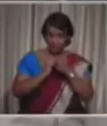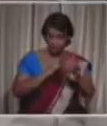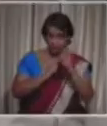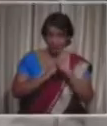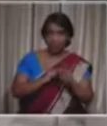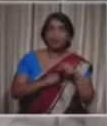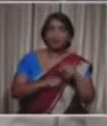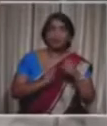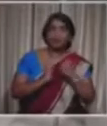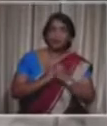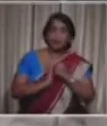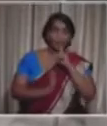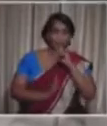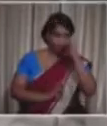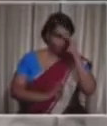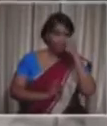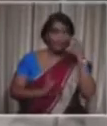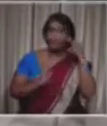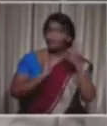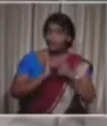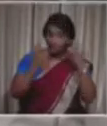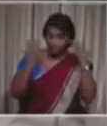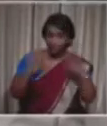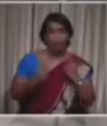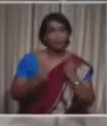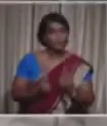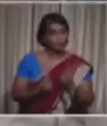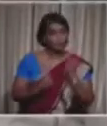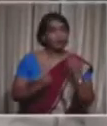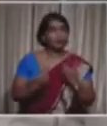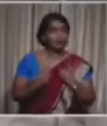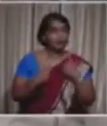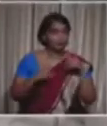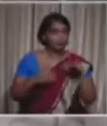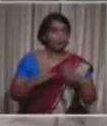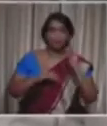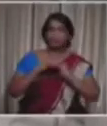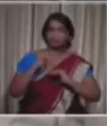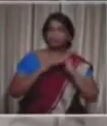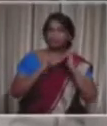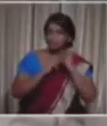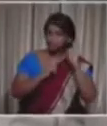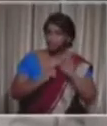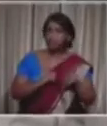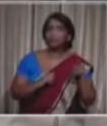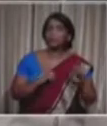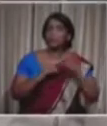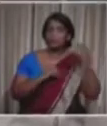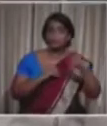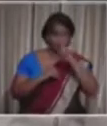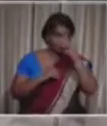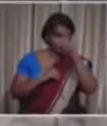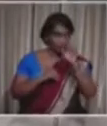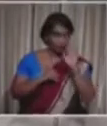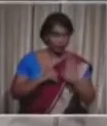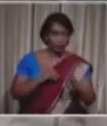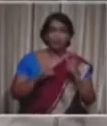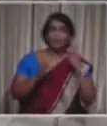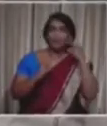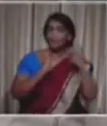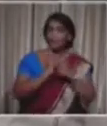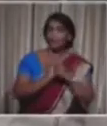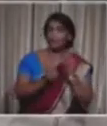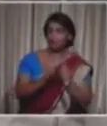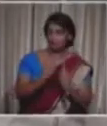දැන් කතානායකතුනි විභාගයක් අවසන් වෙච්ච වහාම අපේ දැන් තිබෙන ක්‍රමවේදය තමයි ඊළඟ සතිය වෙනකොට ප්‍රශ්න පත්‍ර